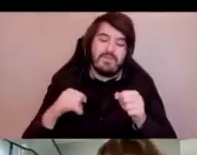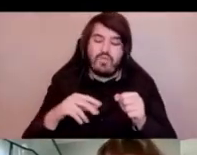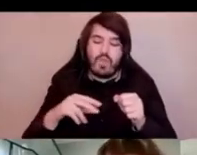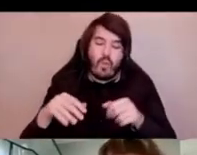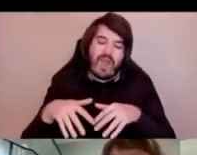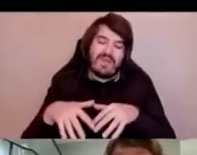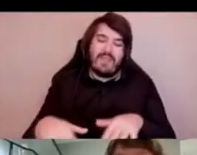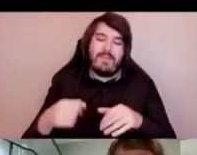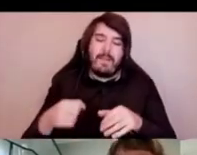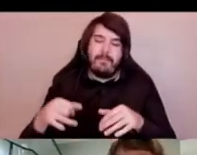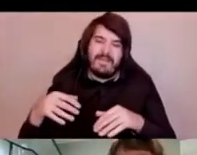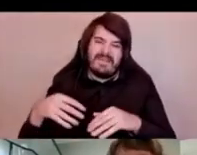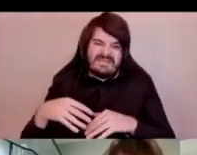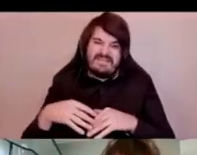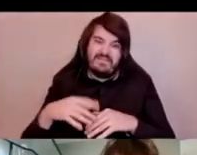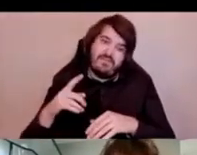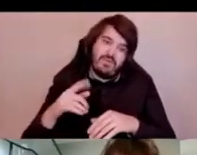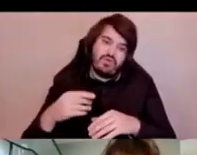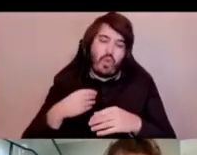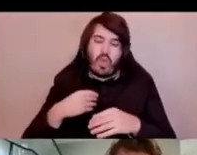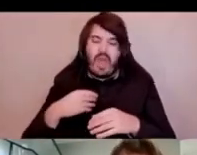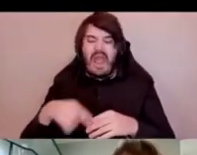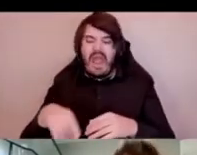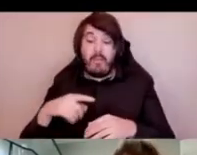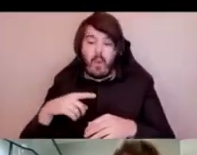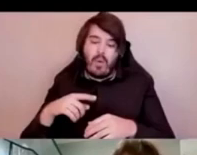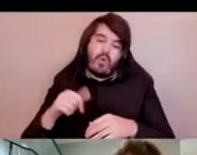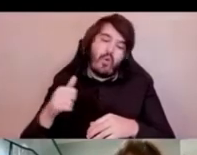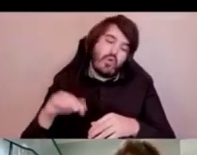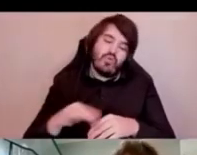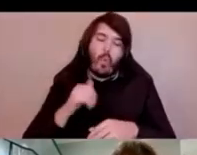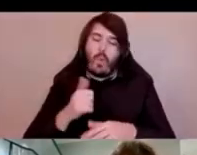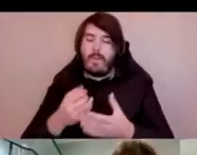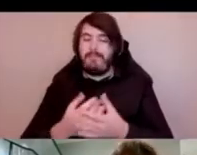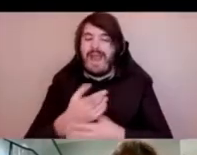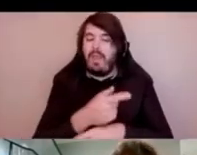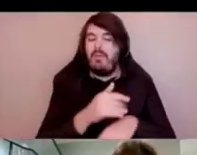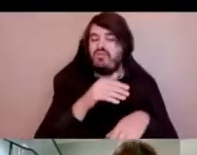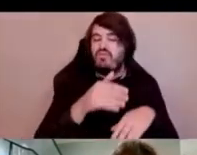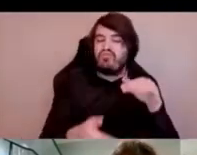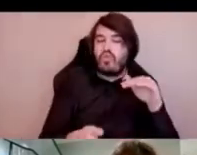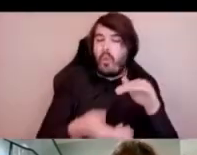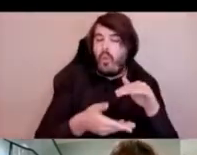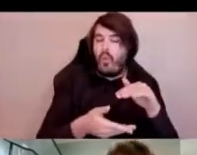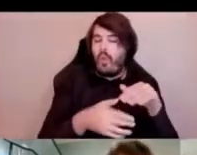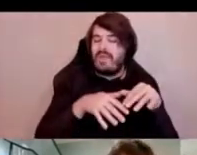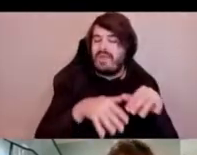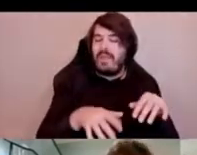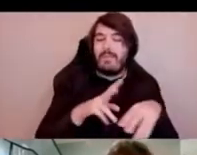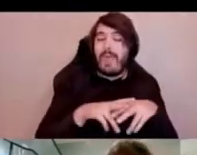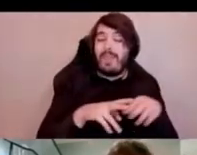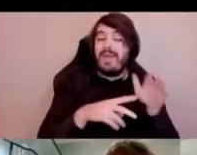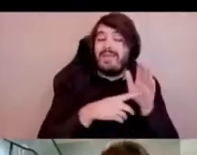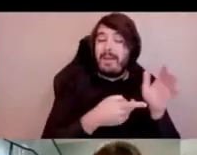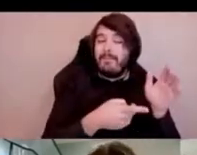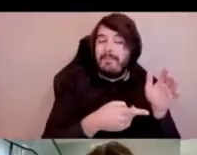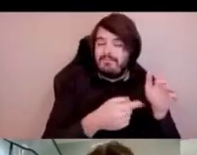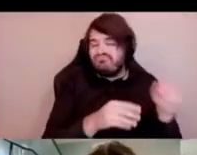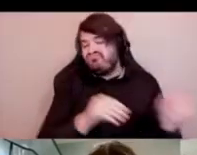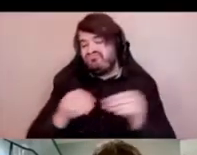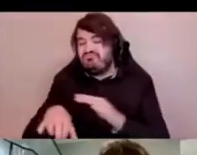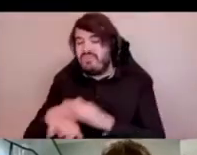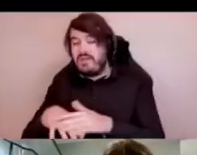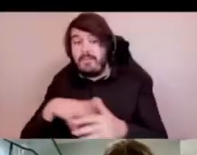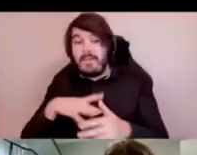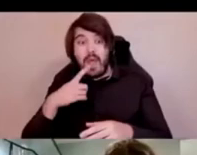pourraient pénétrer. Puis ça va changer vos choix de plantes. Par exemple, la pomme de terre, c'est pas si profond, mais la tomate,